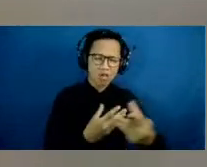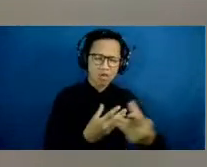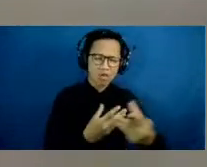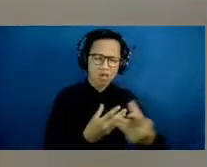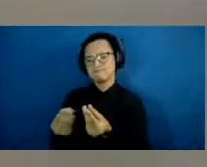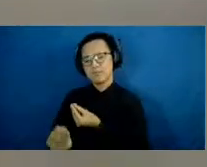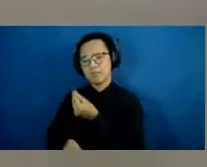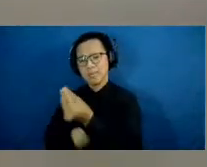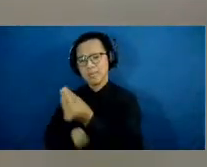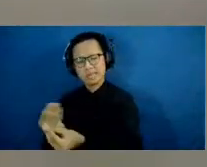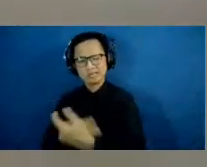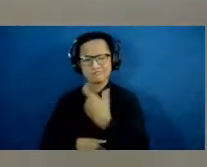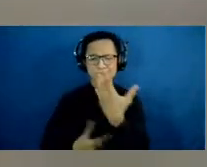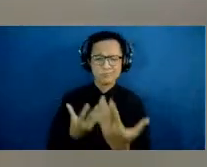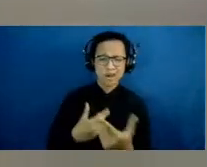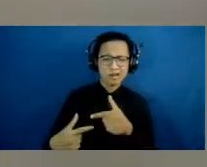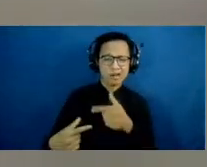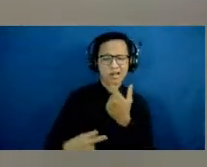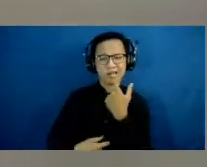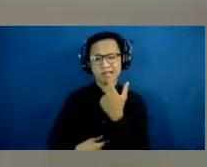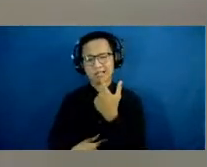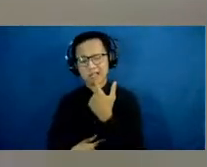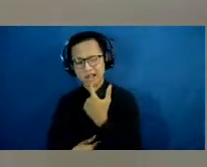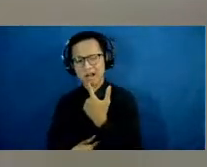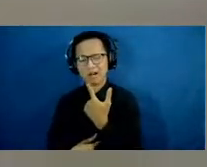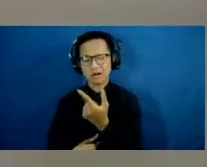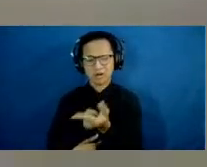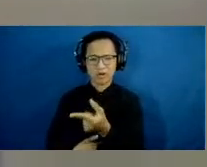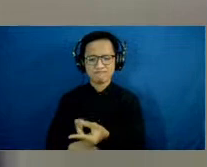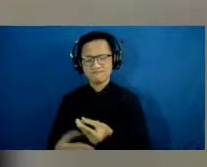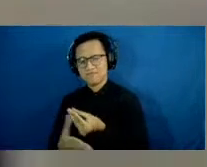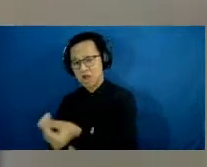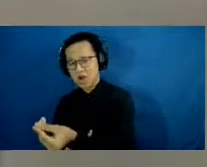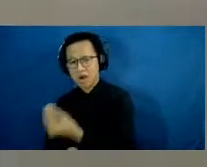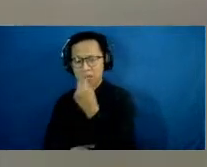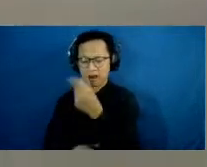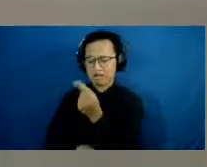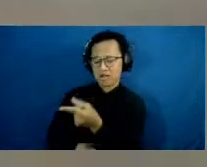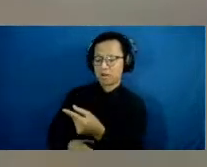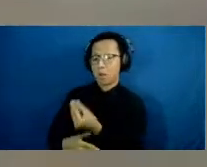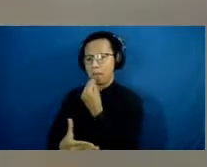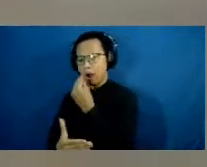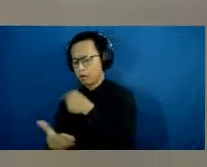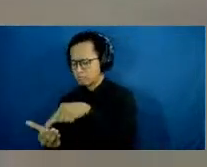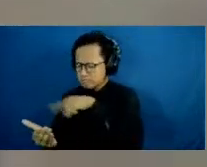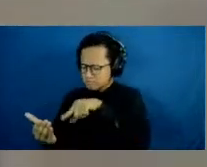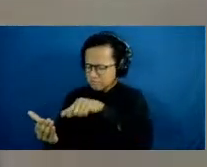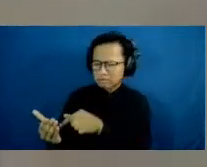terkait lebih banyak mungkin kalau yang sisi makanan ya, kita pasti baca ingredients-nya tuh apa aja gitu ya,